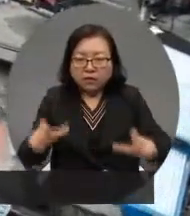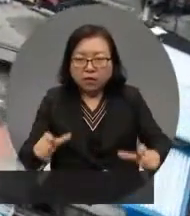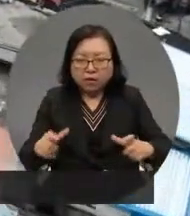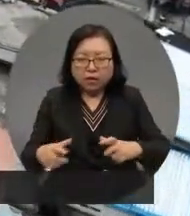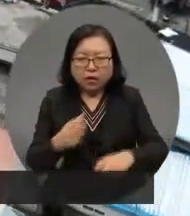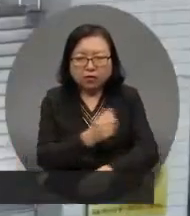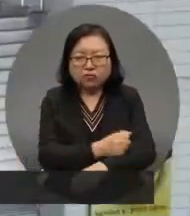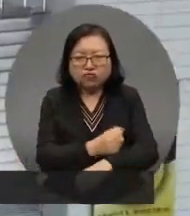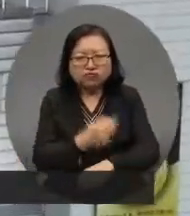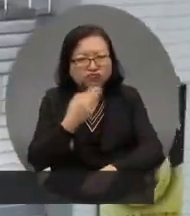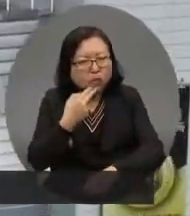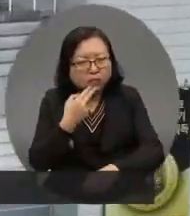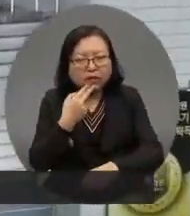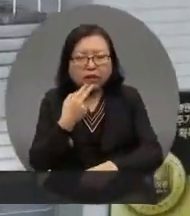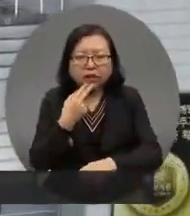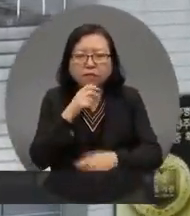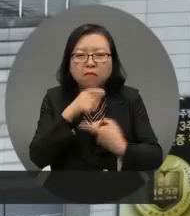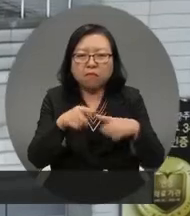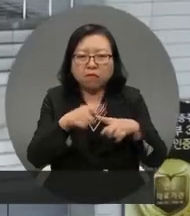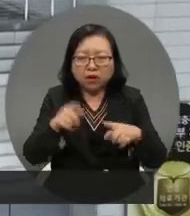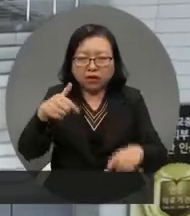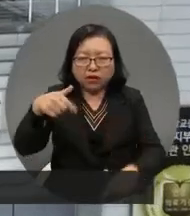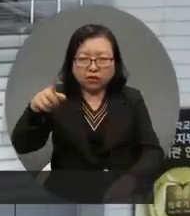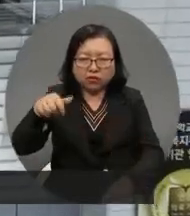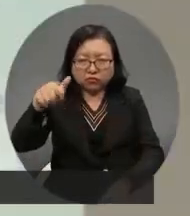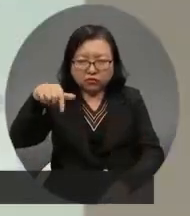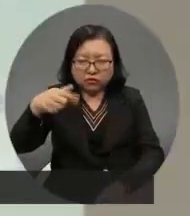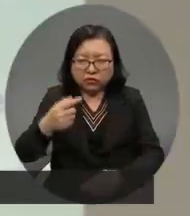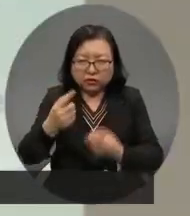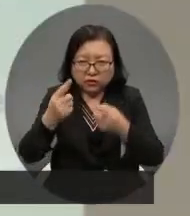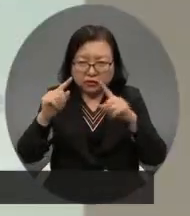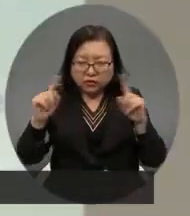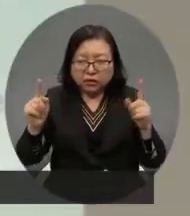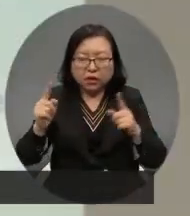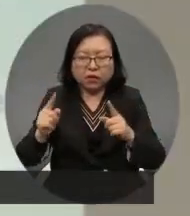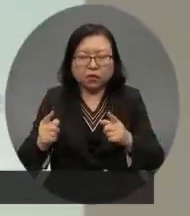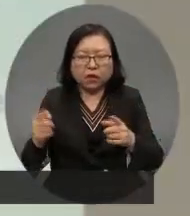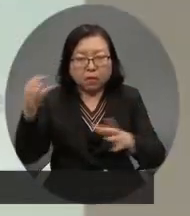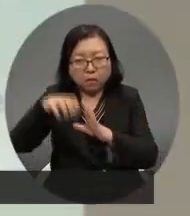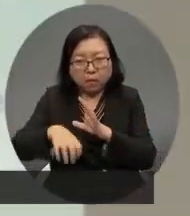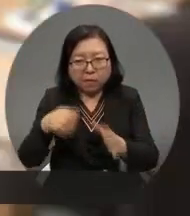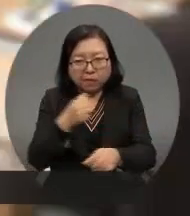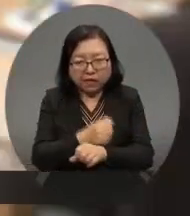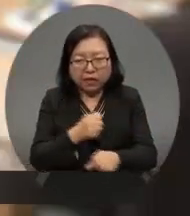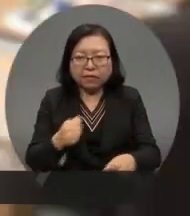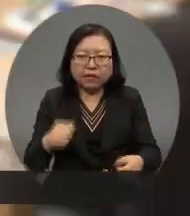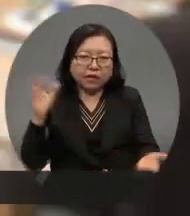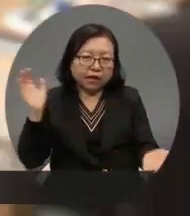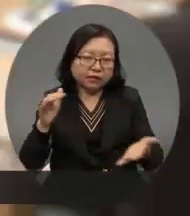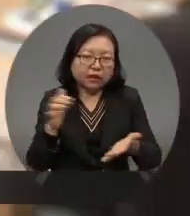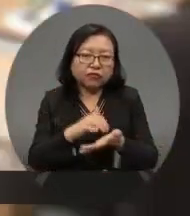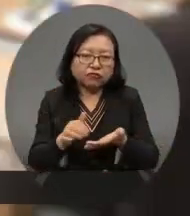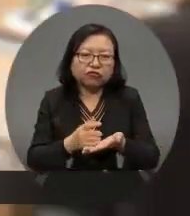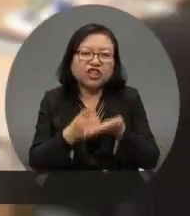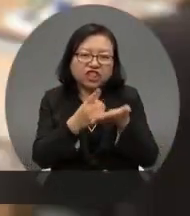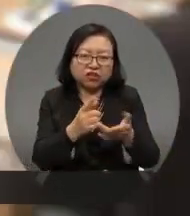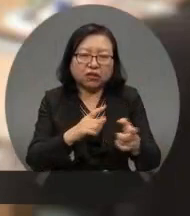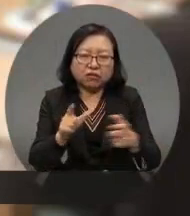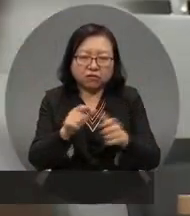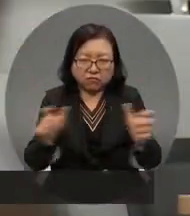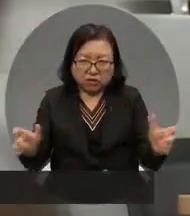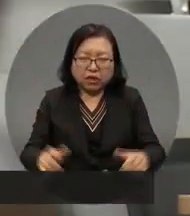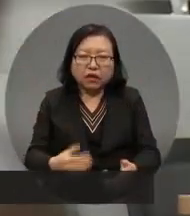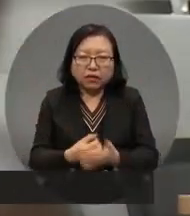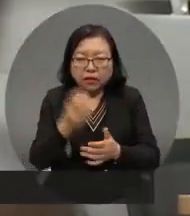게 없다는 평가를 받았던 건국대 의대가 포함되면서 증원 요청 규모가 더 늘었습니다. 충청북도는